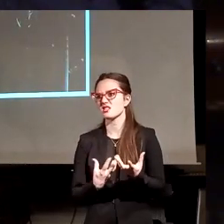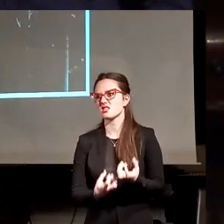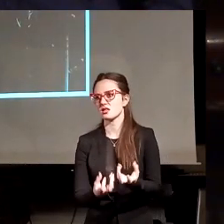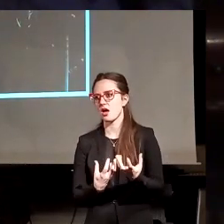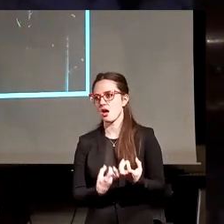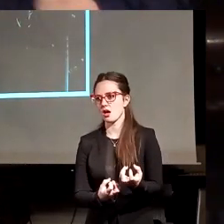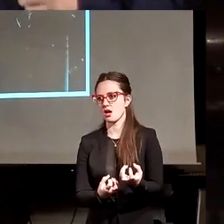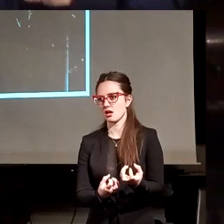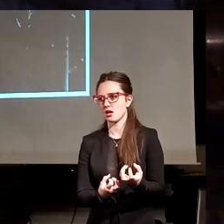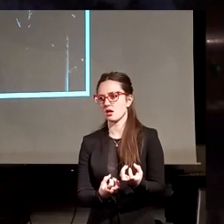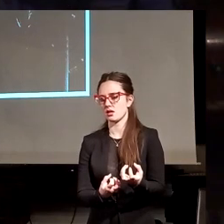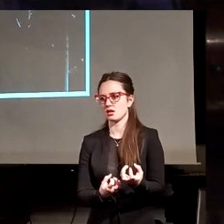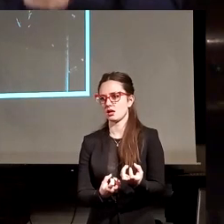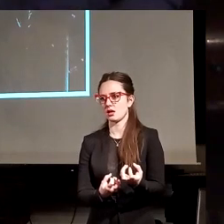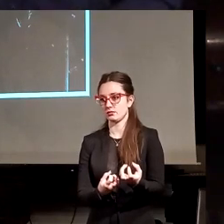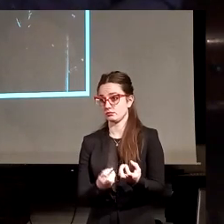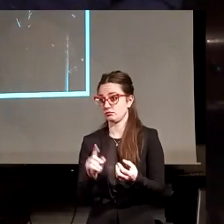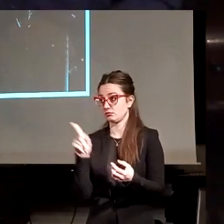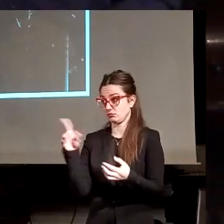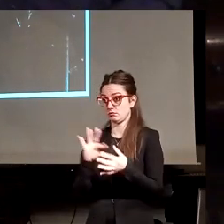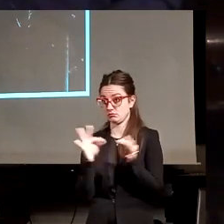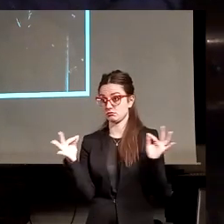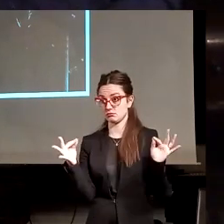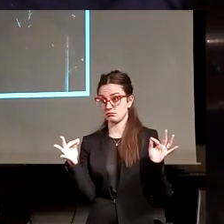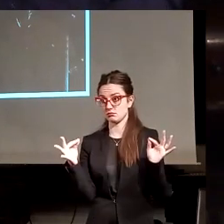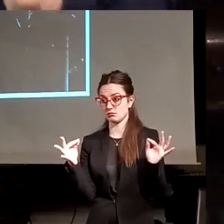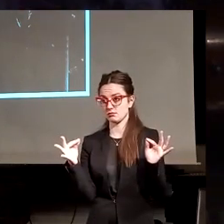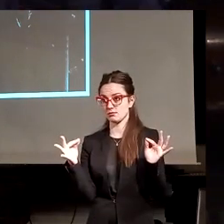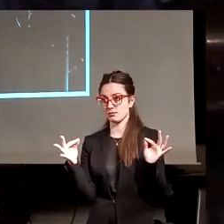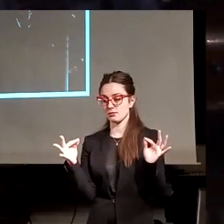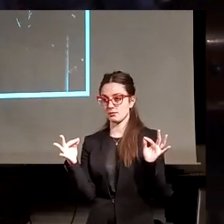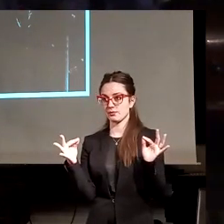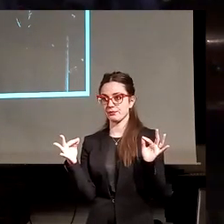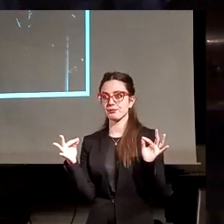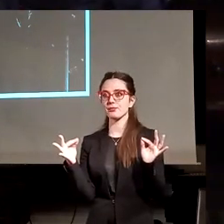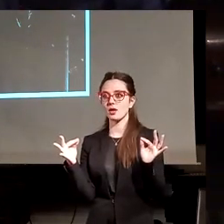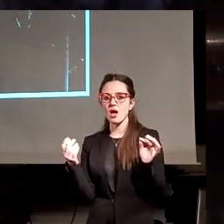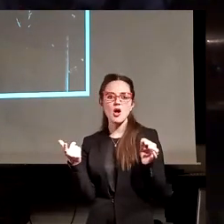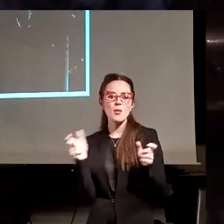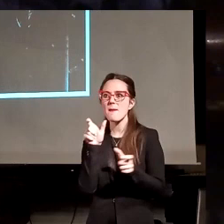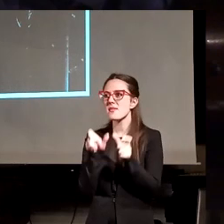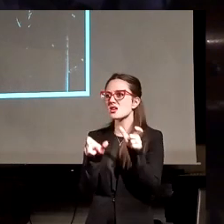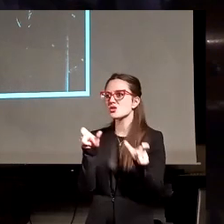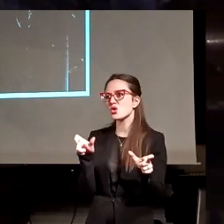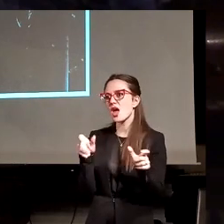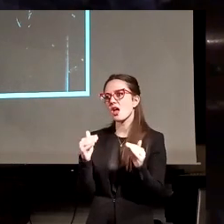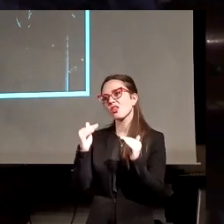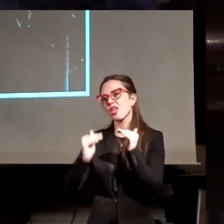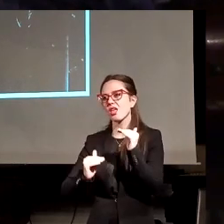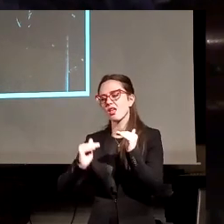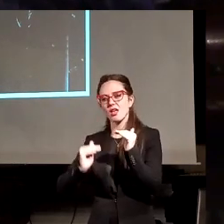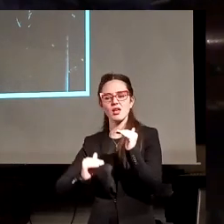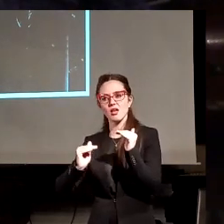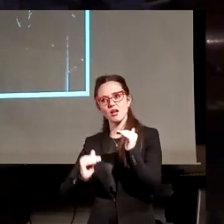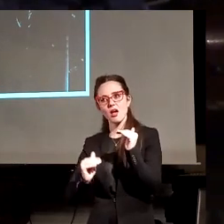per cui si sono tutti ci secondari si si fa finta che è